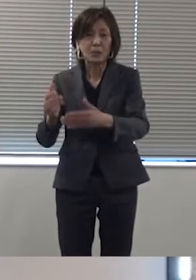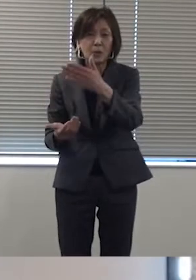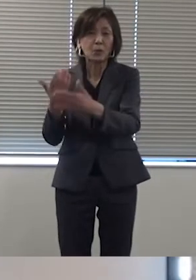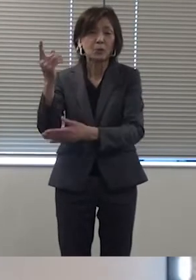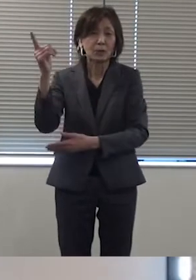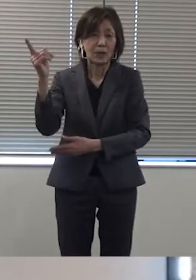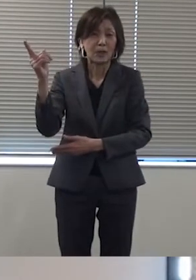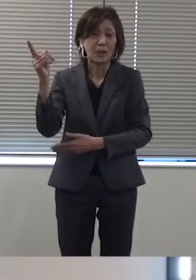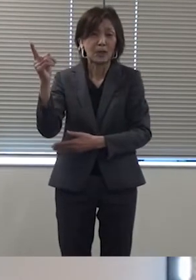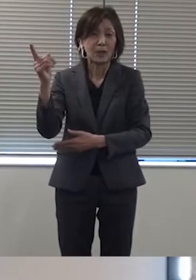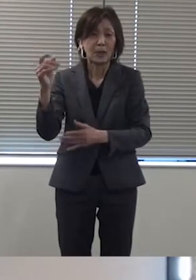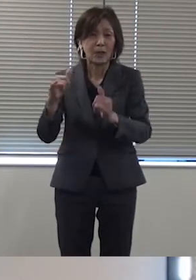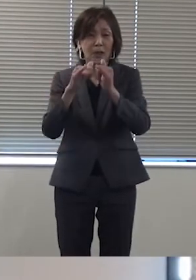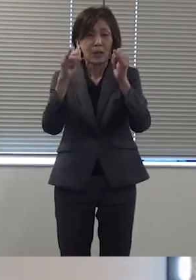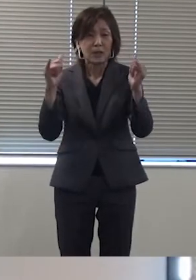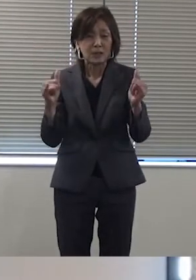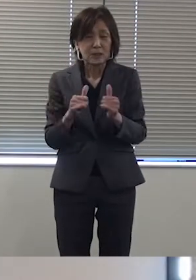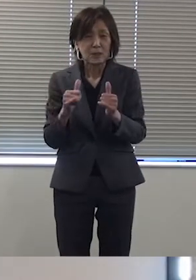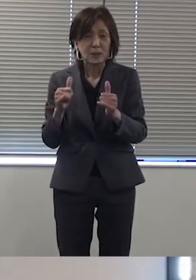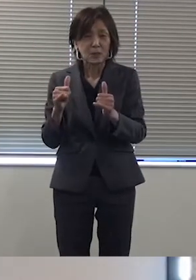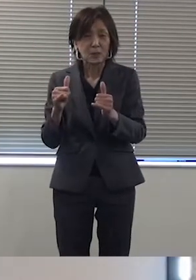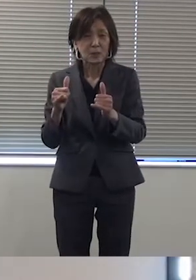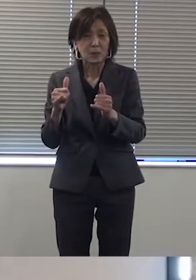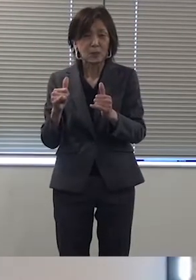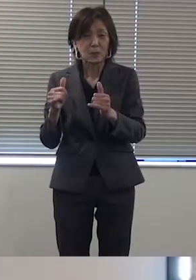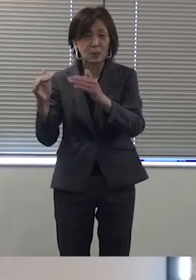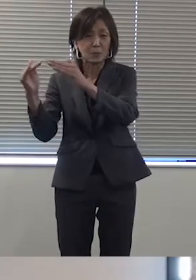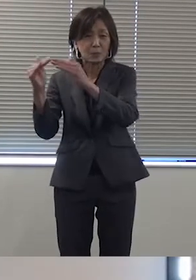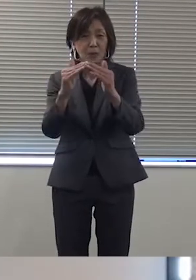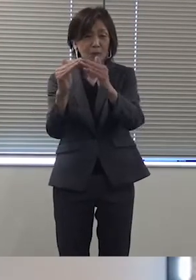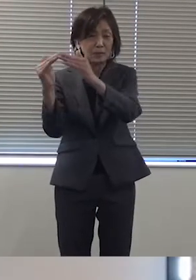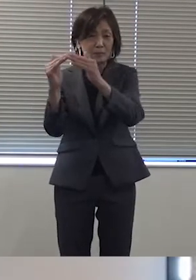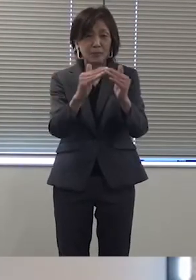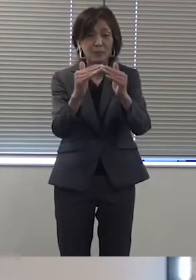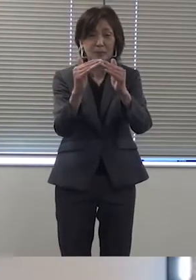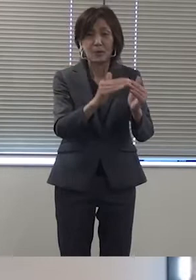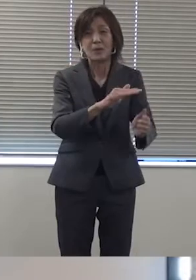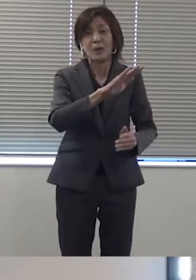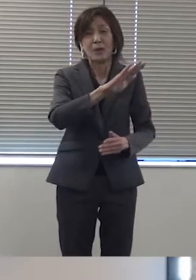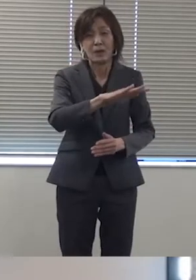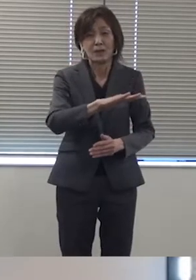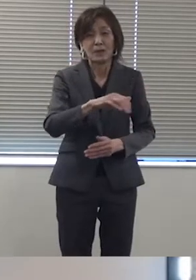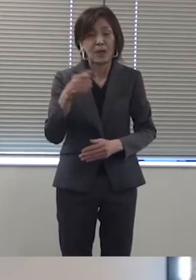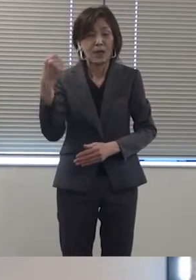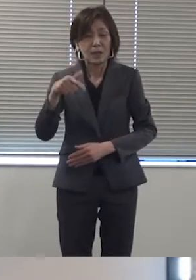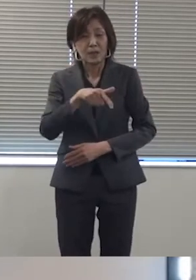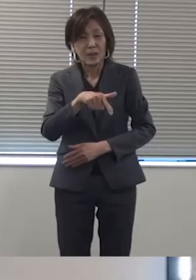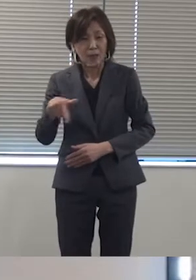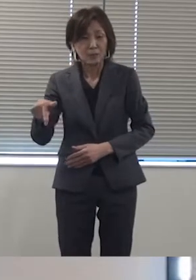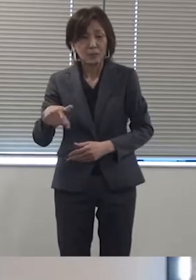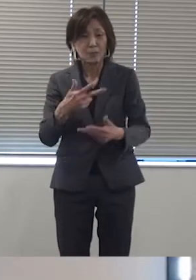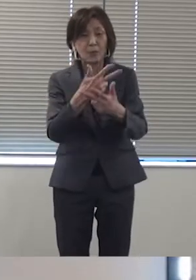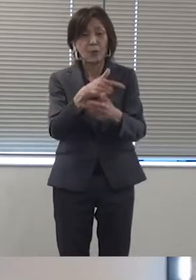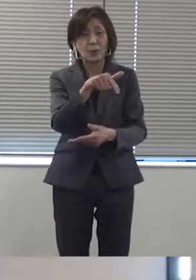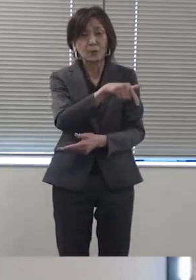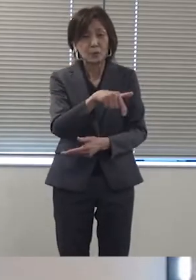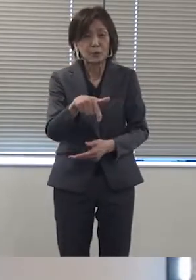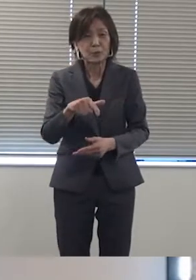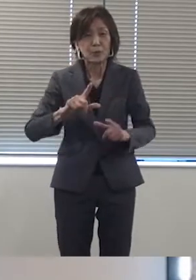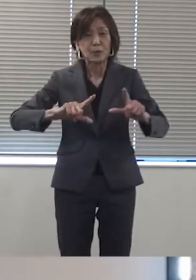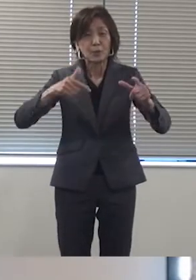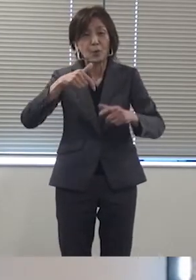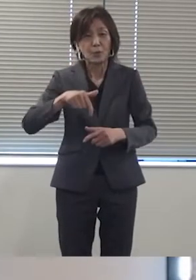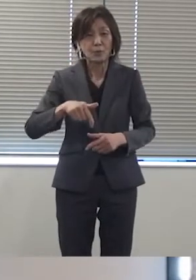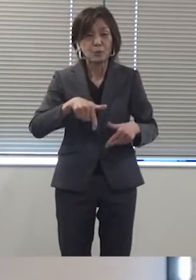ると。で、南部から北部、東部、西部に子育て所帯が移動してきてます